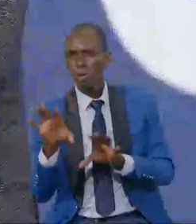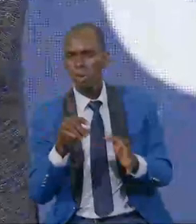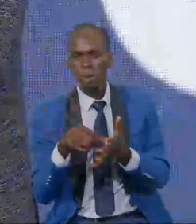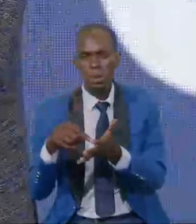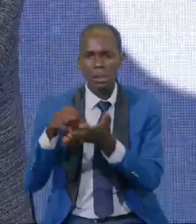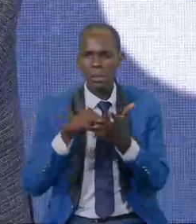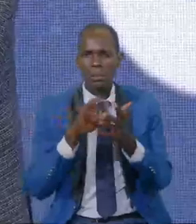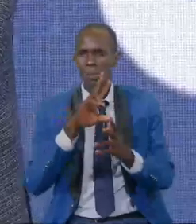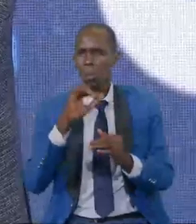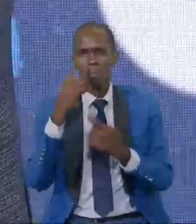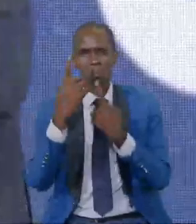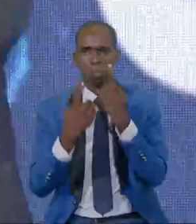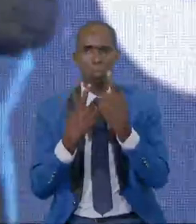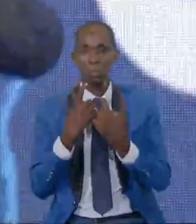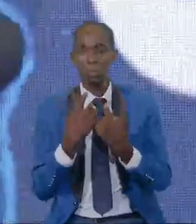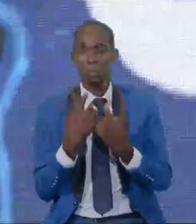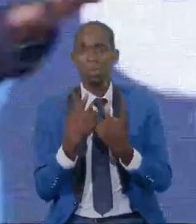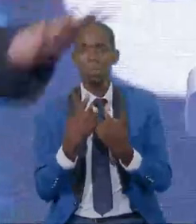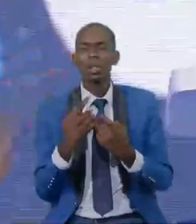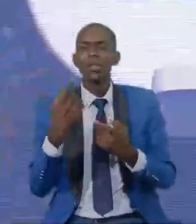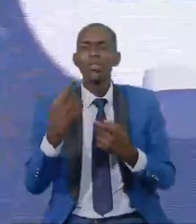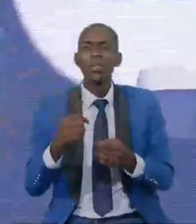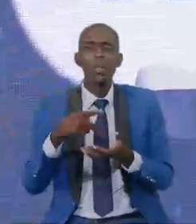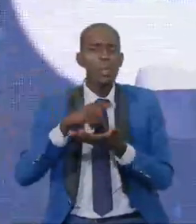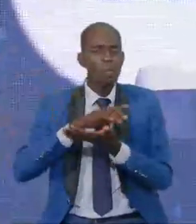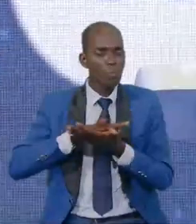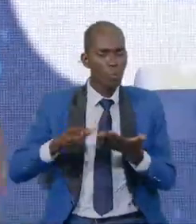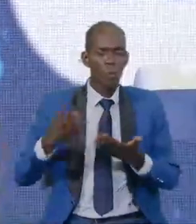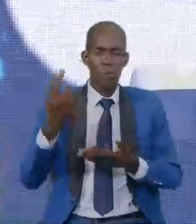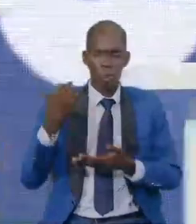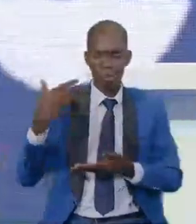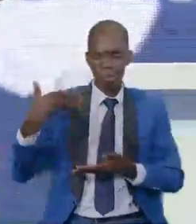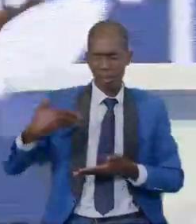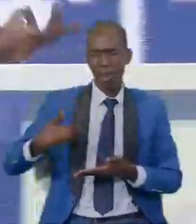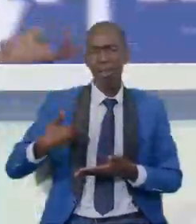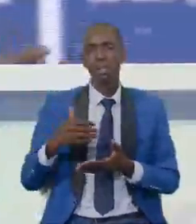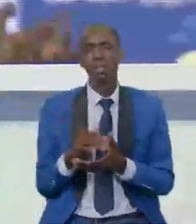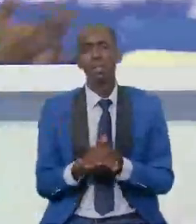sans qu'il y ait quelqu'un qui me dise, mais pourquoi fais-tu cela? La pureté était là.